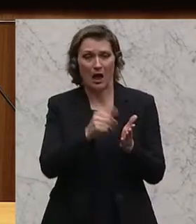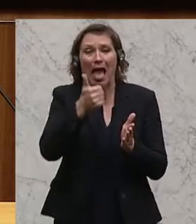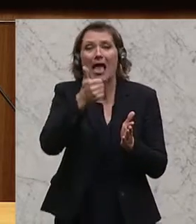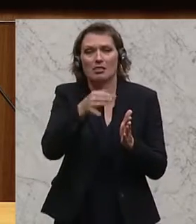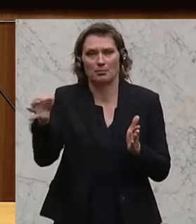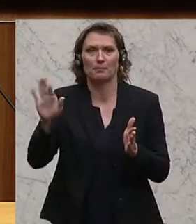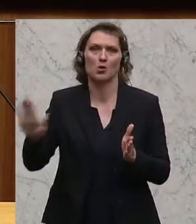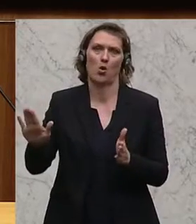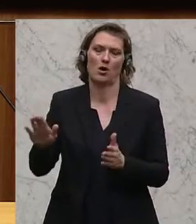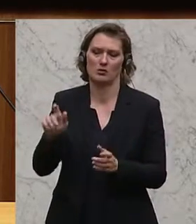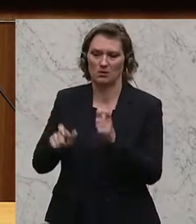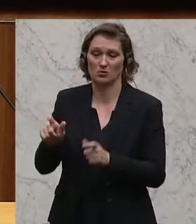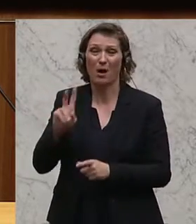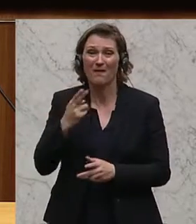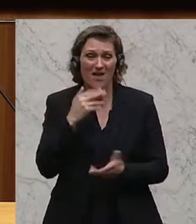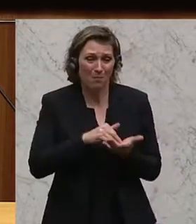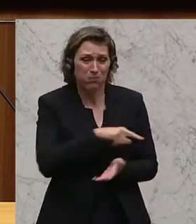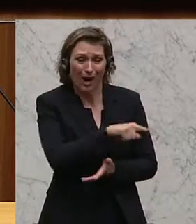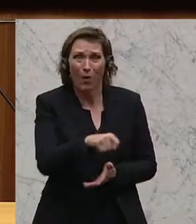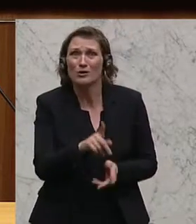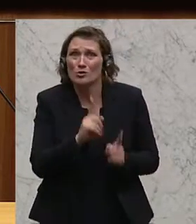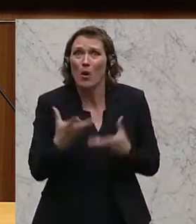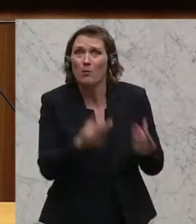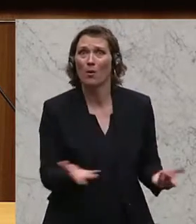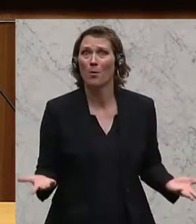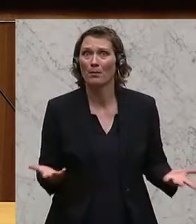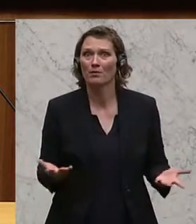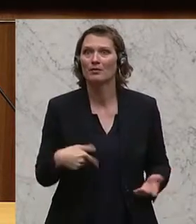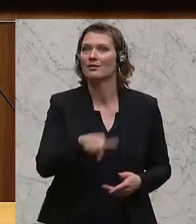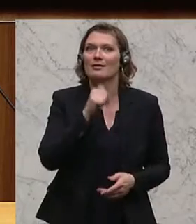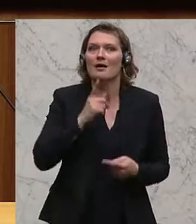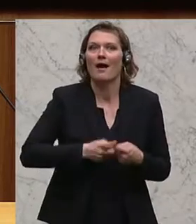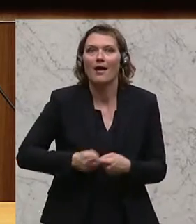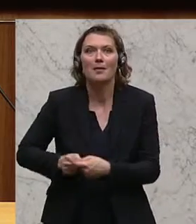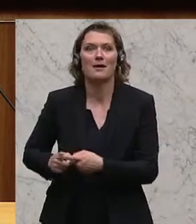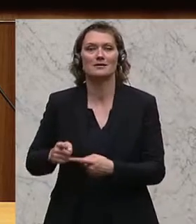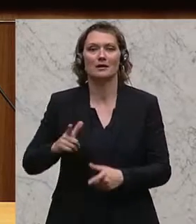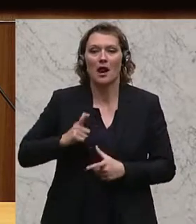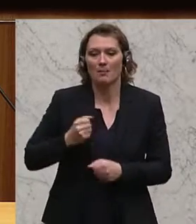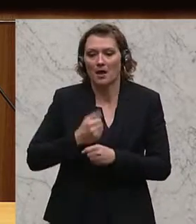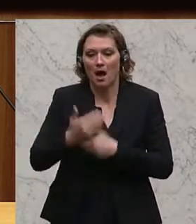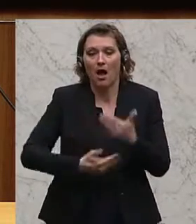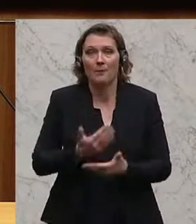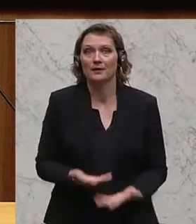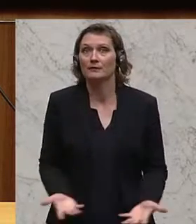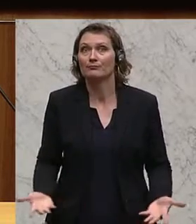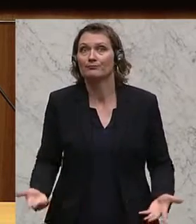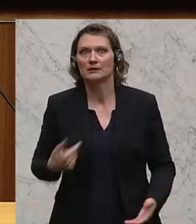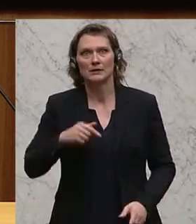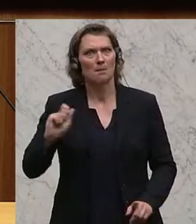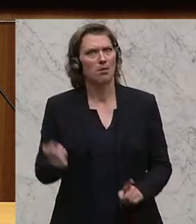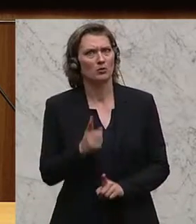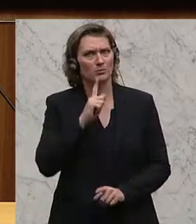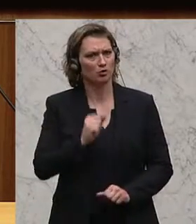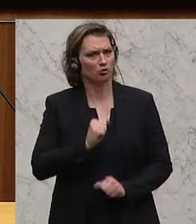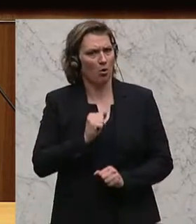aber es kommt zu denjenigen die es wirklich brauchen und gesag Dasch gehabt haben keine regelmäßigen gewwerbsbiografien zu haben und was mich besonders eigentlich